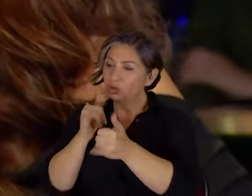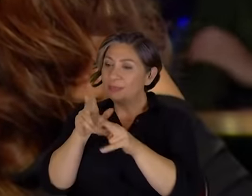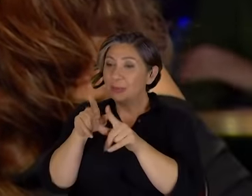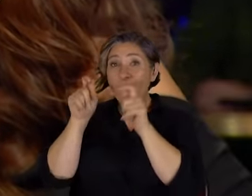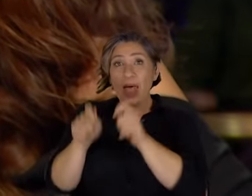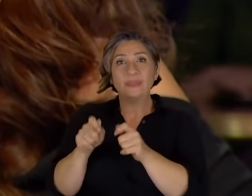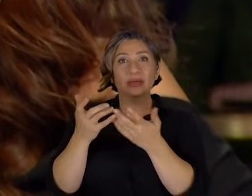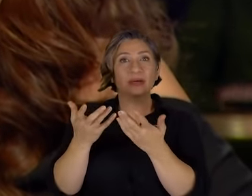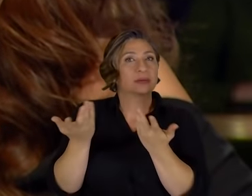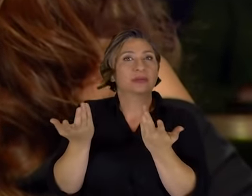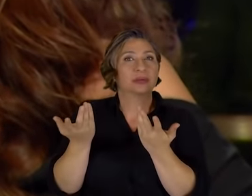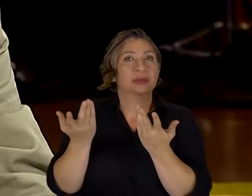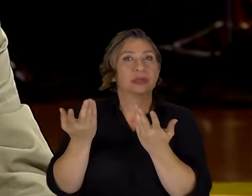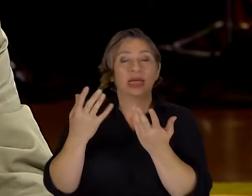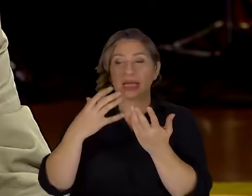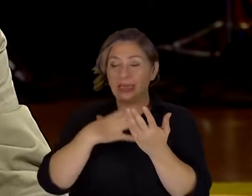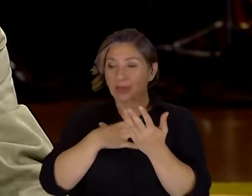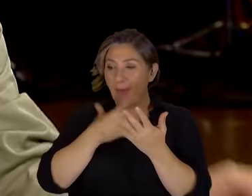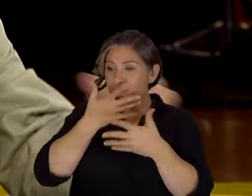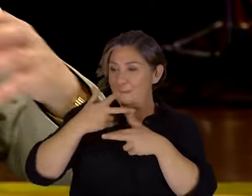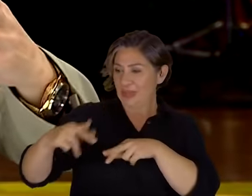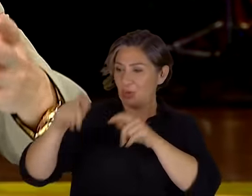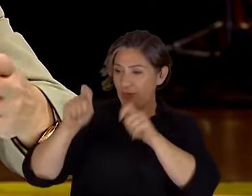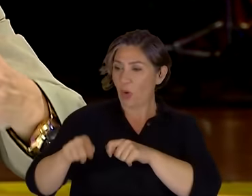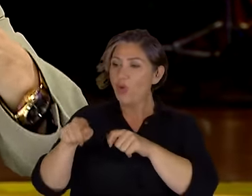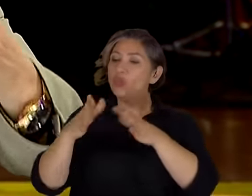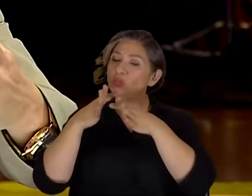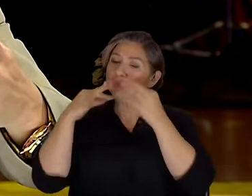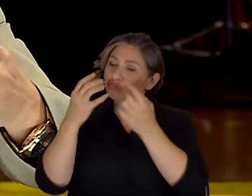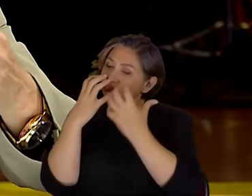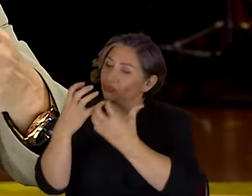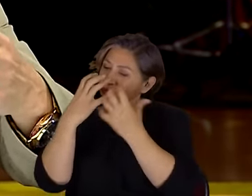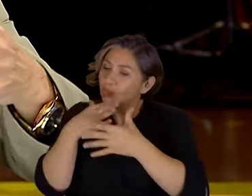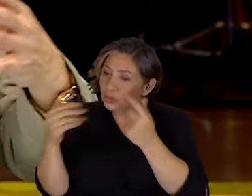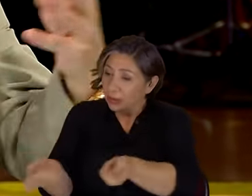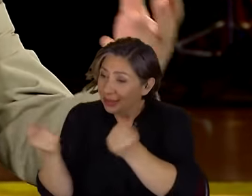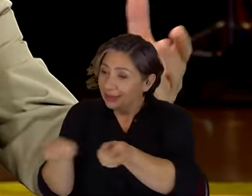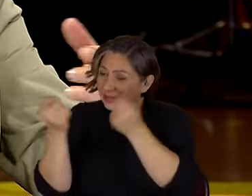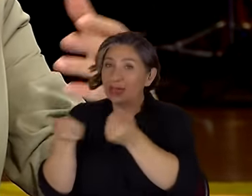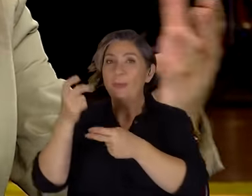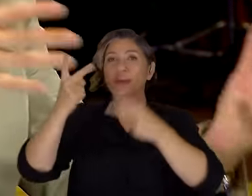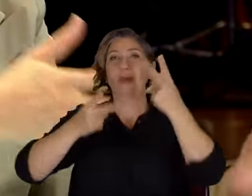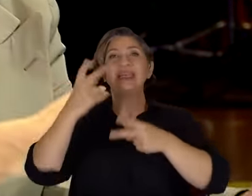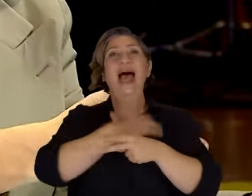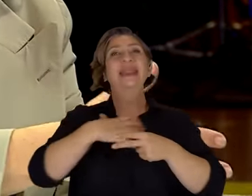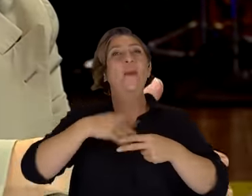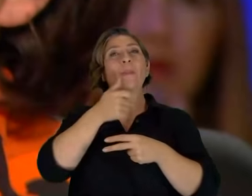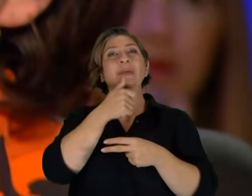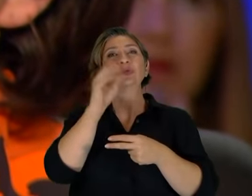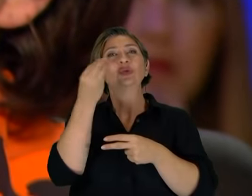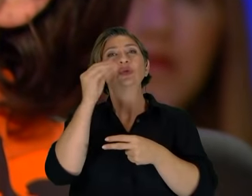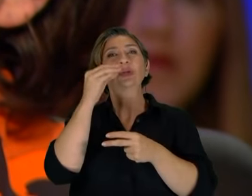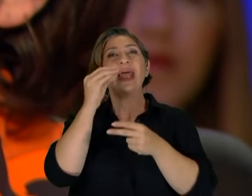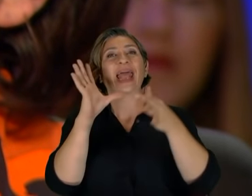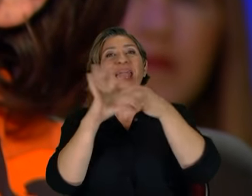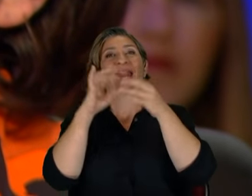düşünüyorum. Yani artık kendimize benzettik ve onların mutluluğuyla uğraşıyoruz filan. Yani Yani bazen anne babaların çocuklarıyla ilgili